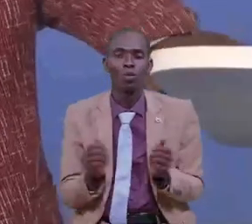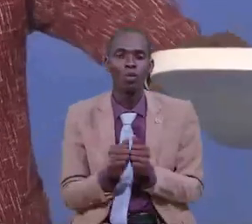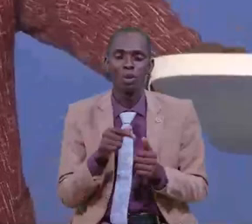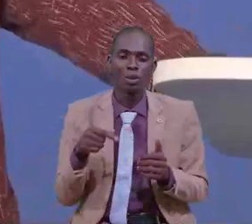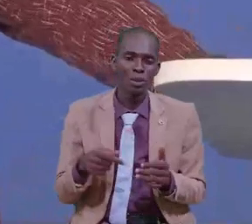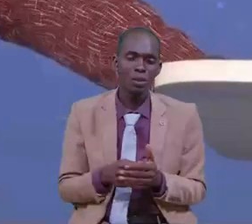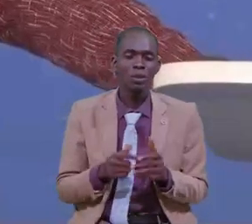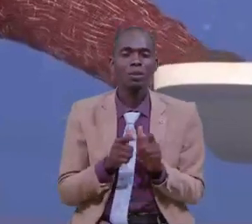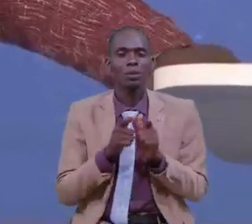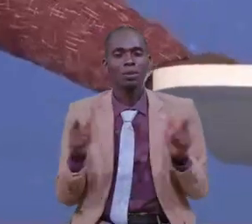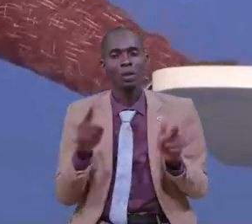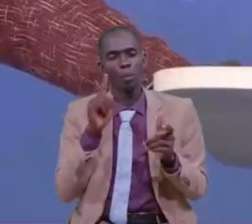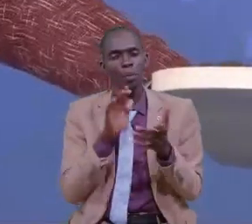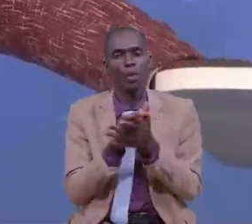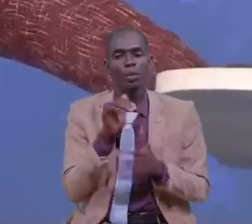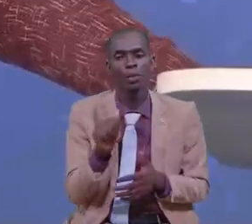avec